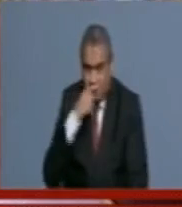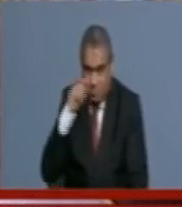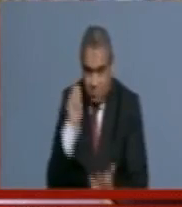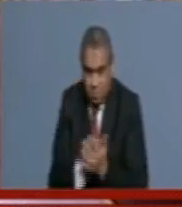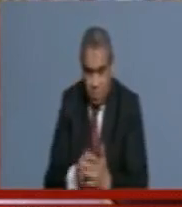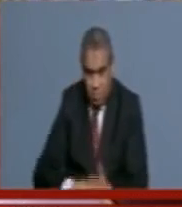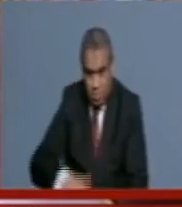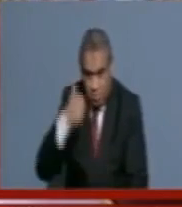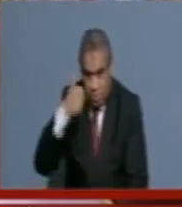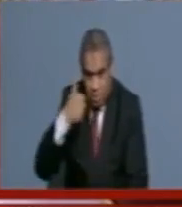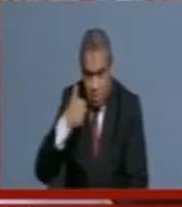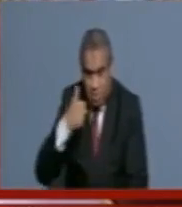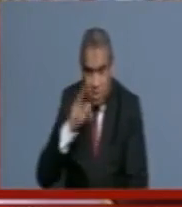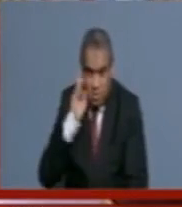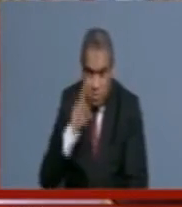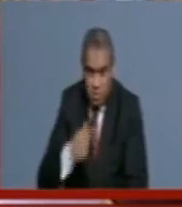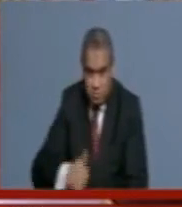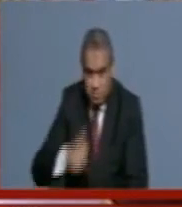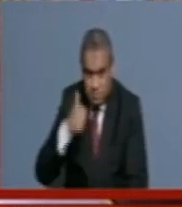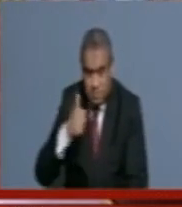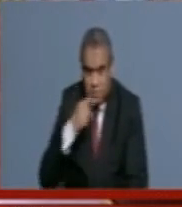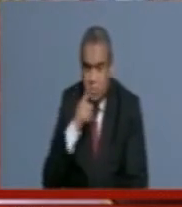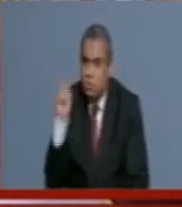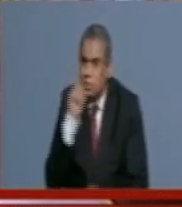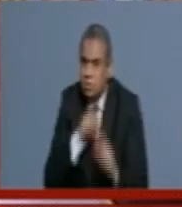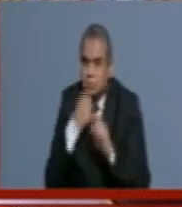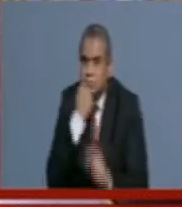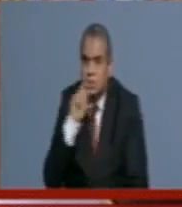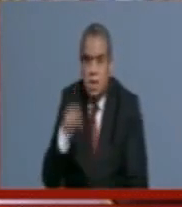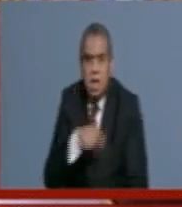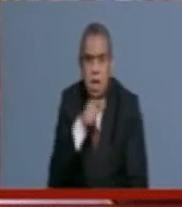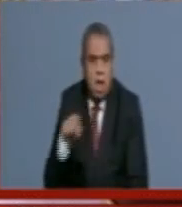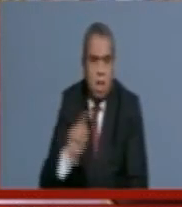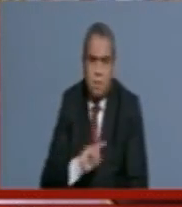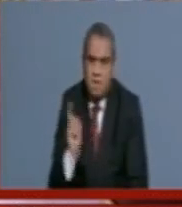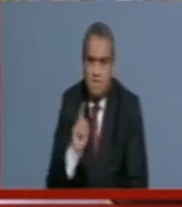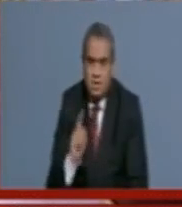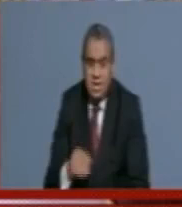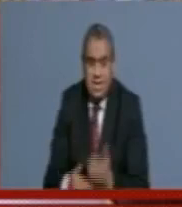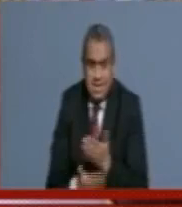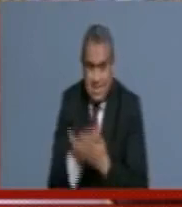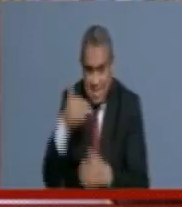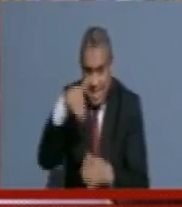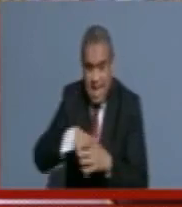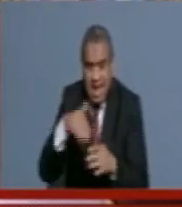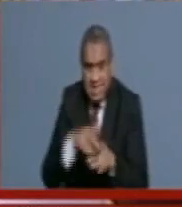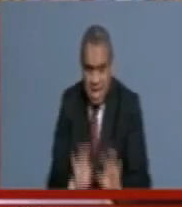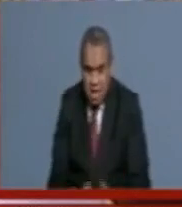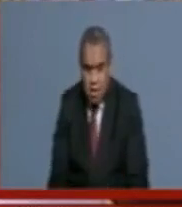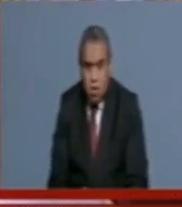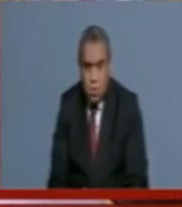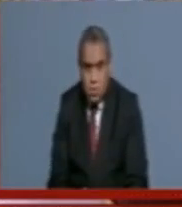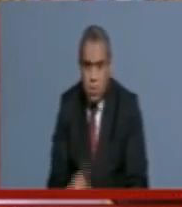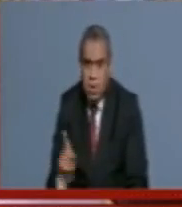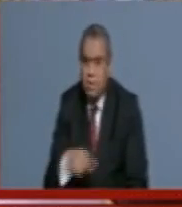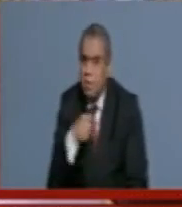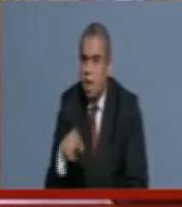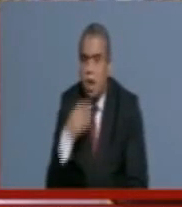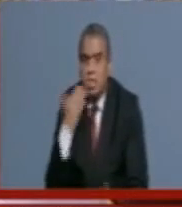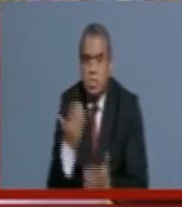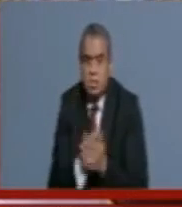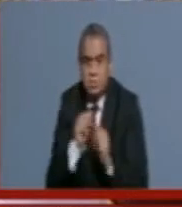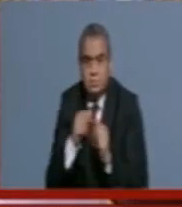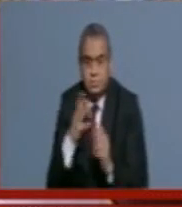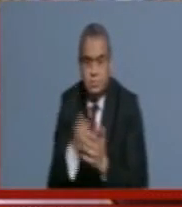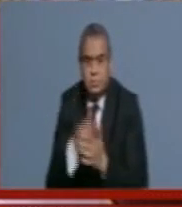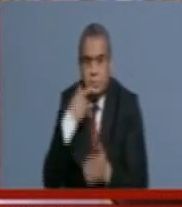لها؟ السؤال لا. مفيش تصويت الكتروني غير دايما بعد ما يحصل هذا التصويت ويبقى في تشكيك